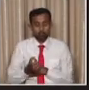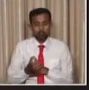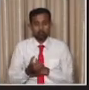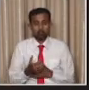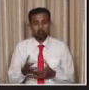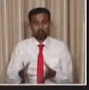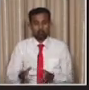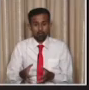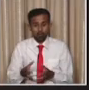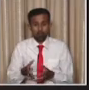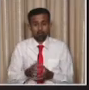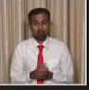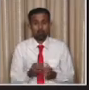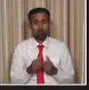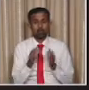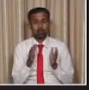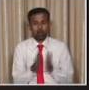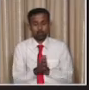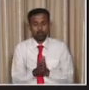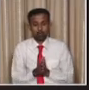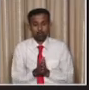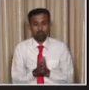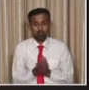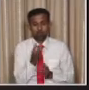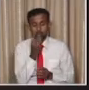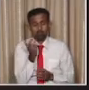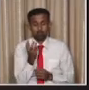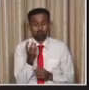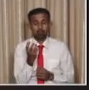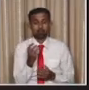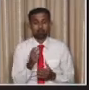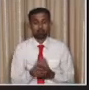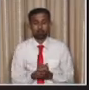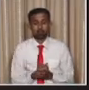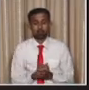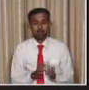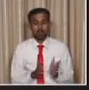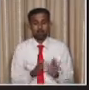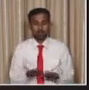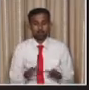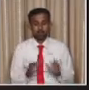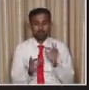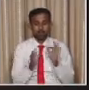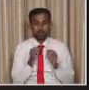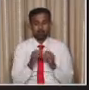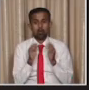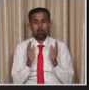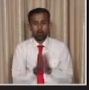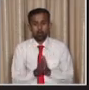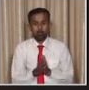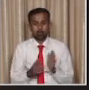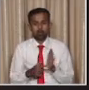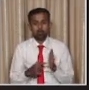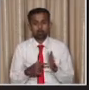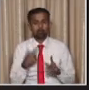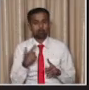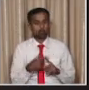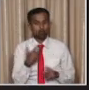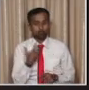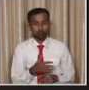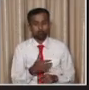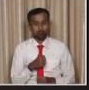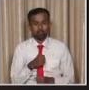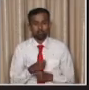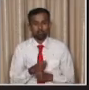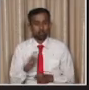බොරුකකෝල් මේ සියලු දේවල් ස්ත්‍රී පෝෂ සමපෝෂ ළමා කිරිපෙටි මේ සියලු දේවල් වලින් බදු ගහලා